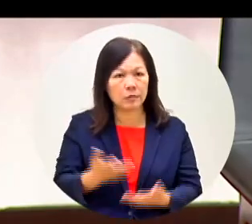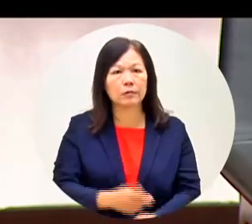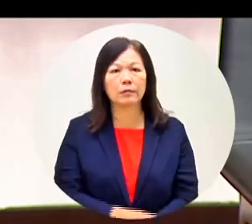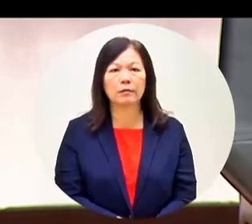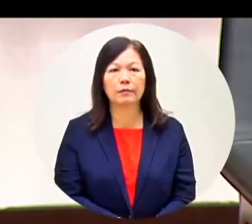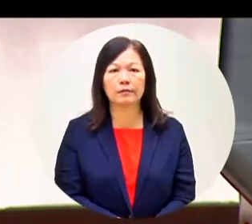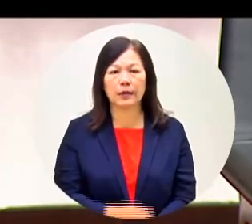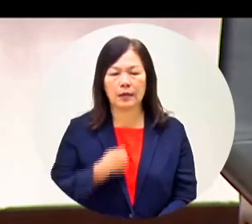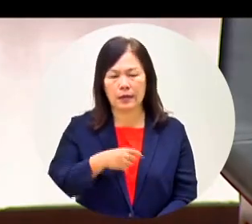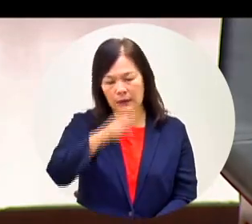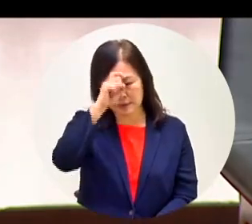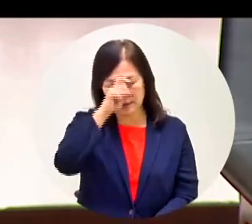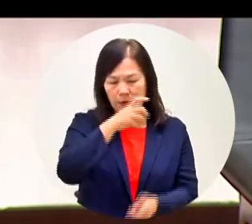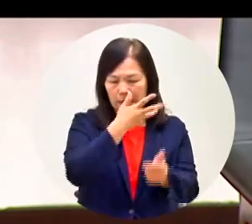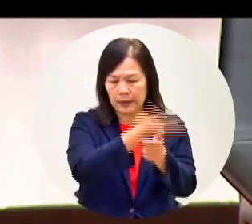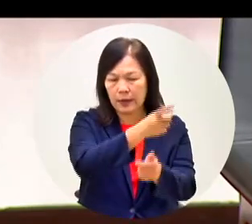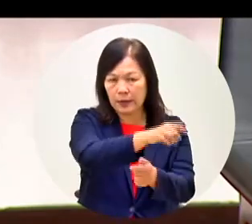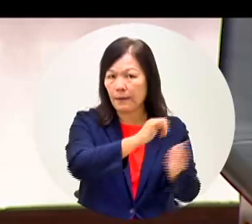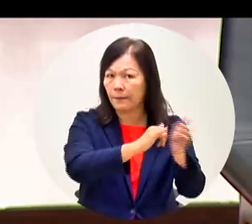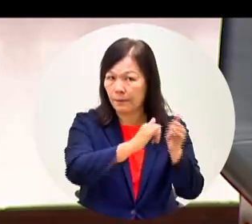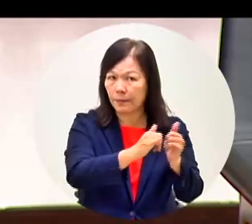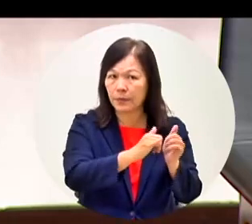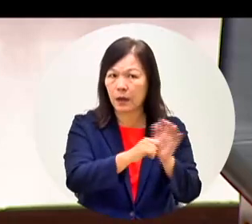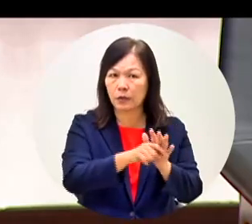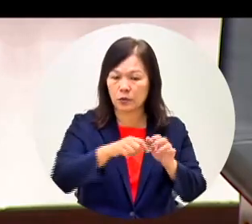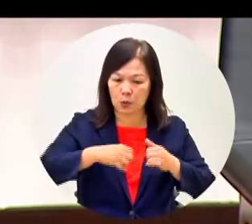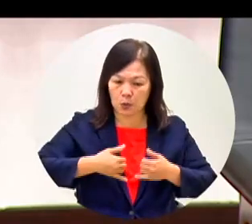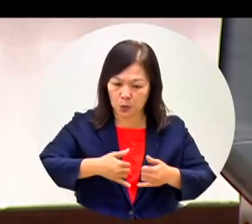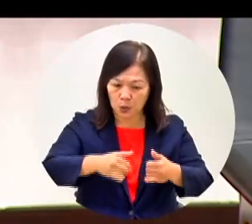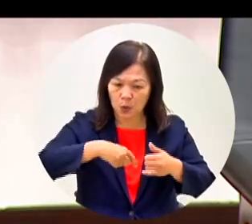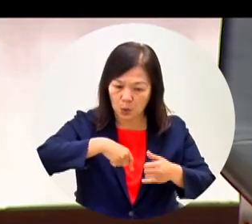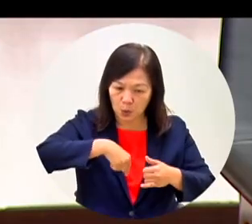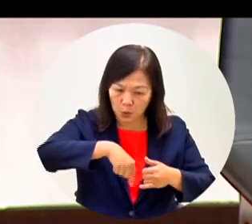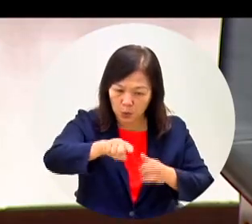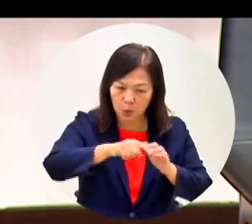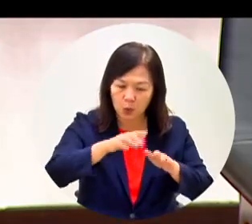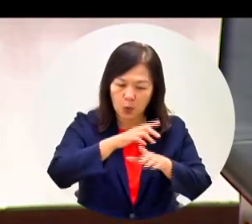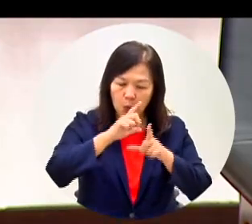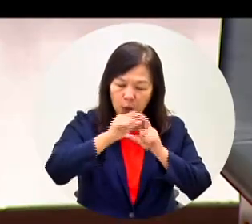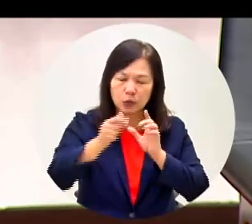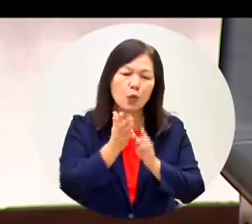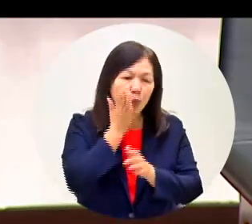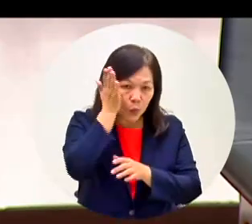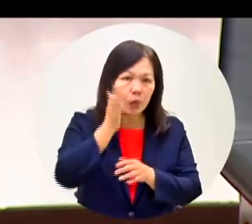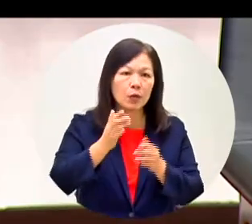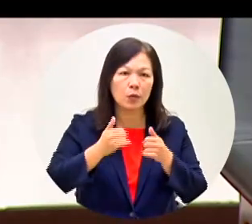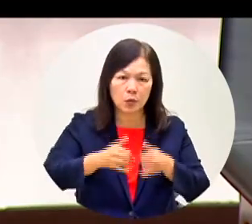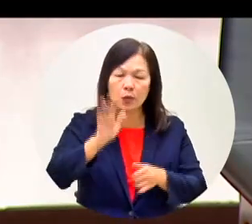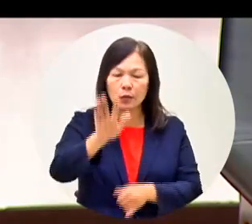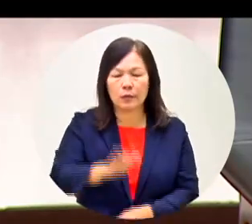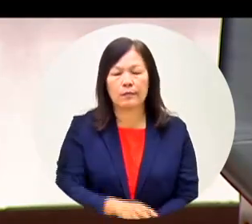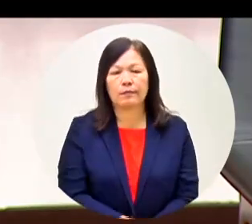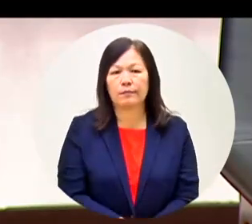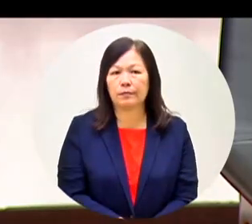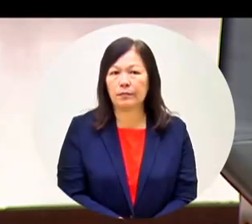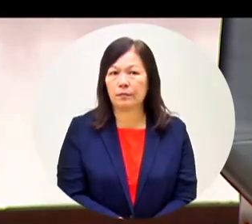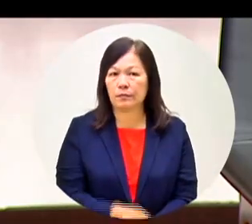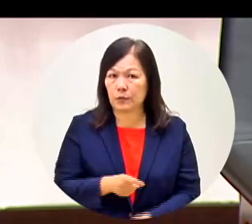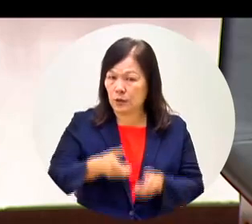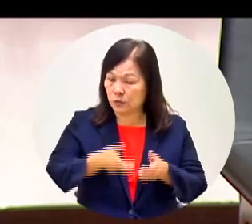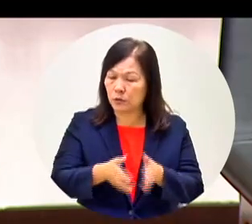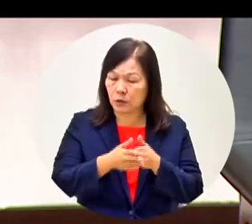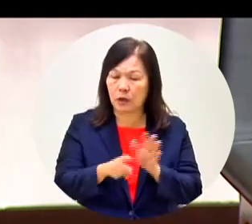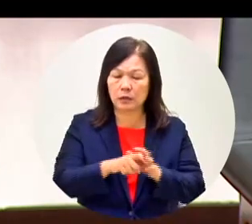民一条安全回家的路，我想这个非常的重要。所以李四川副市长，本席对于